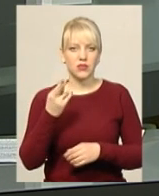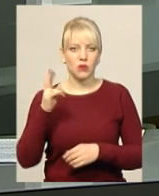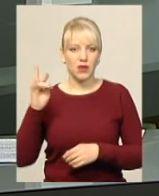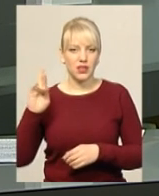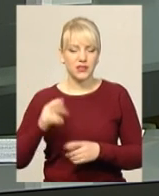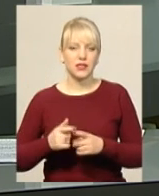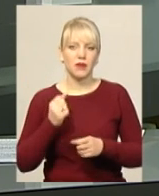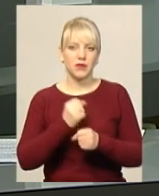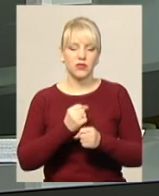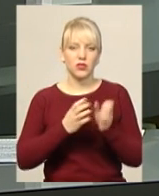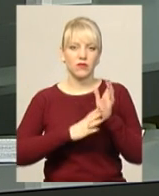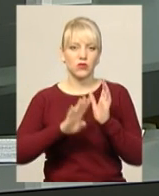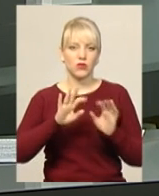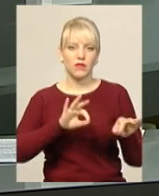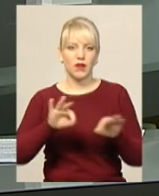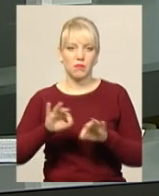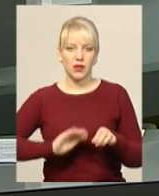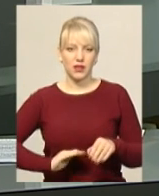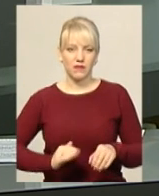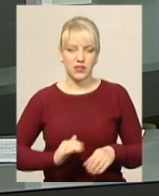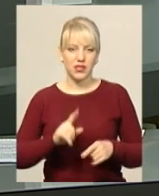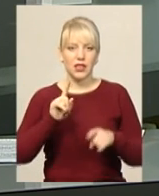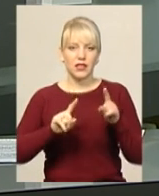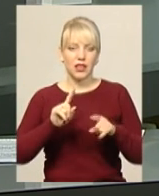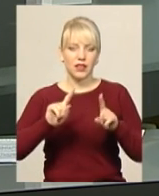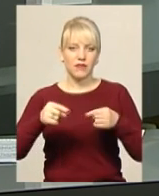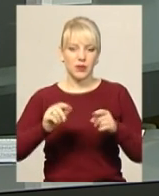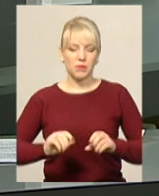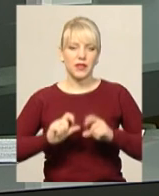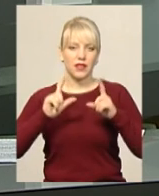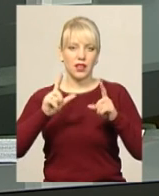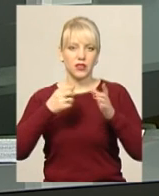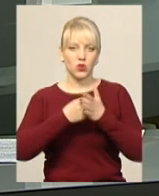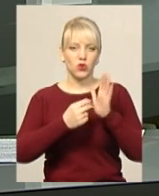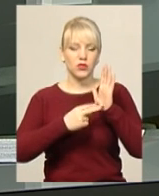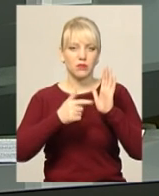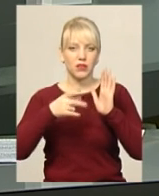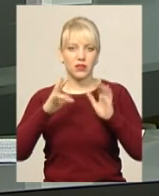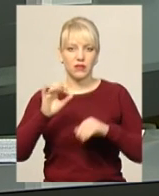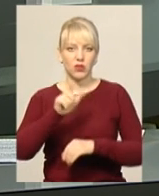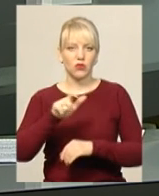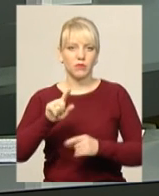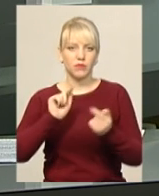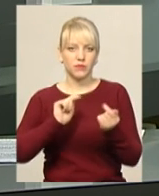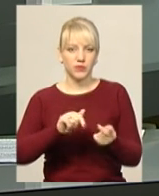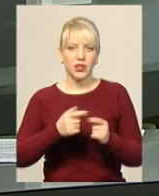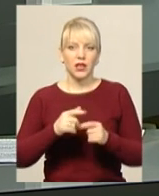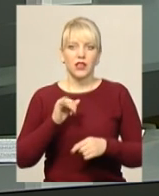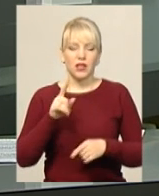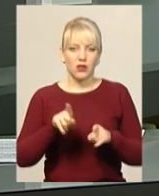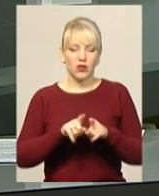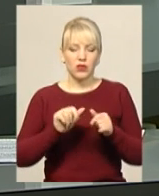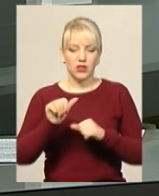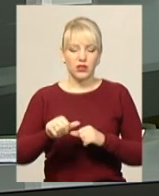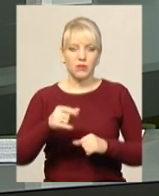працює 92 перевізники. Деякі вимагали підняти вартість проїзду до 7 гривень, але містяни виступили проти. Окрім маршрутних